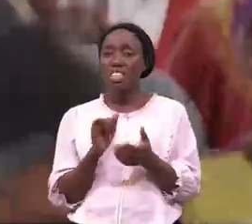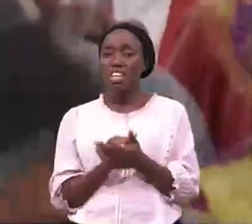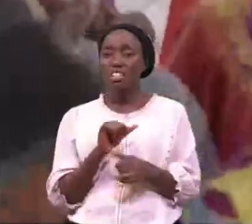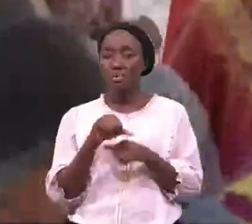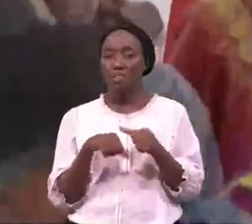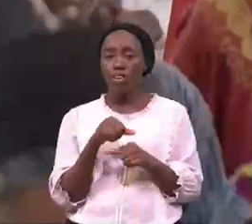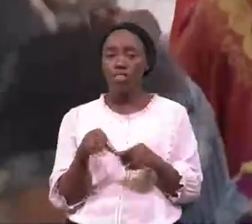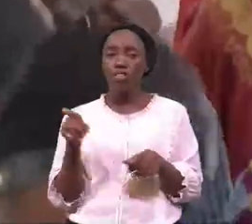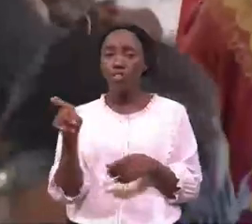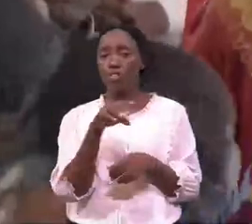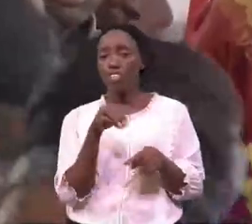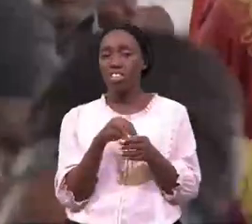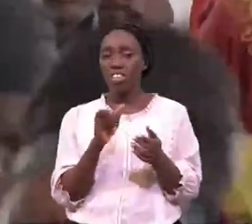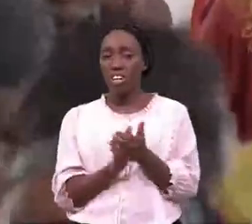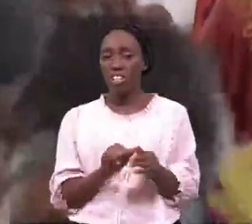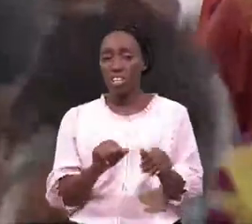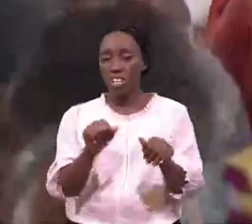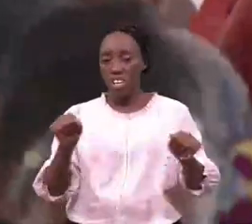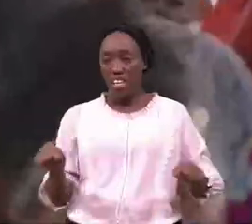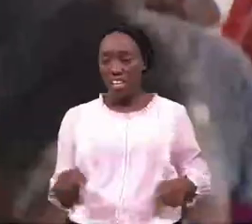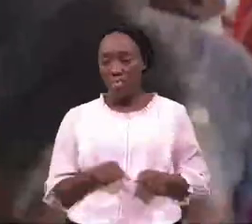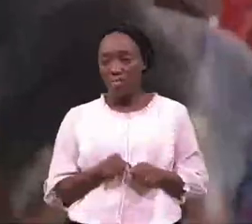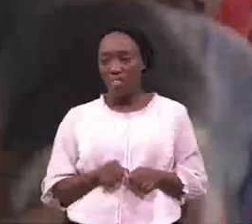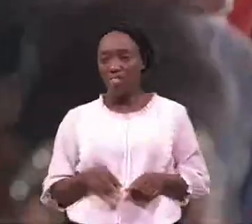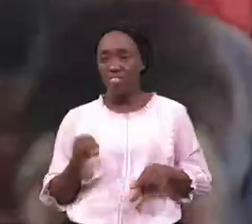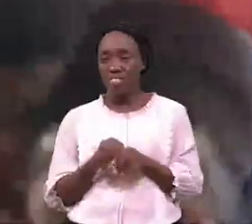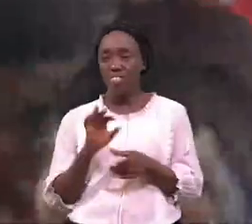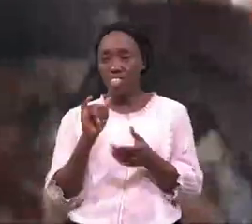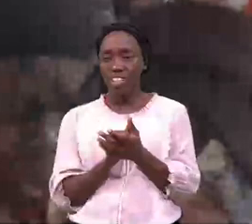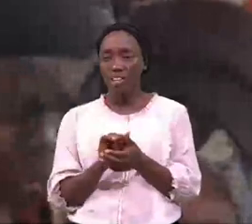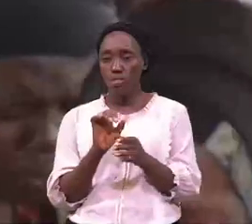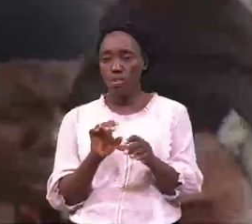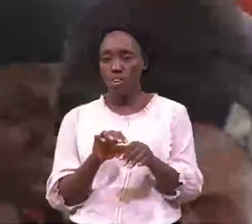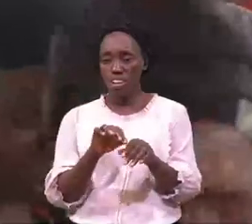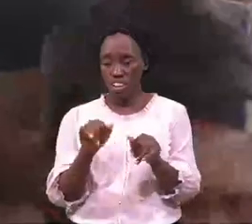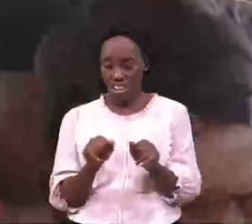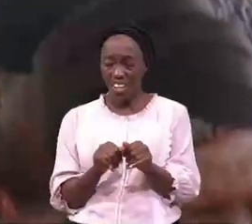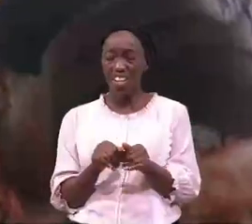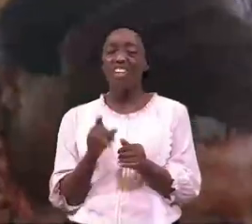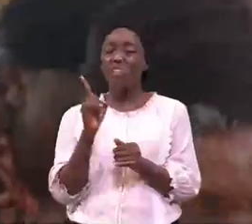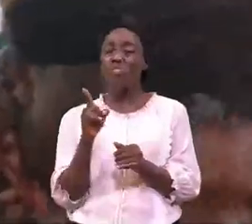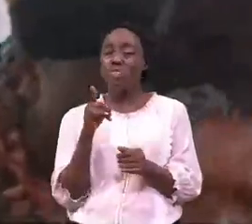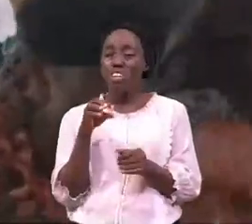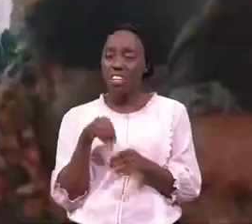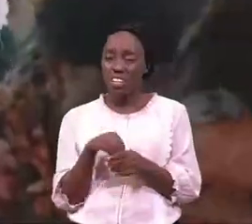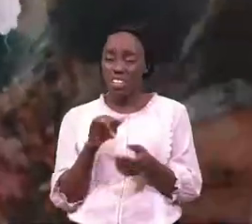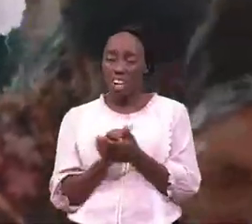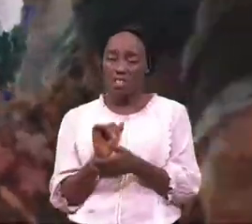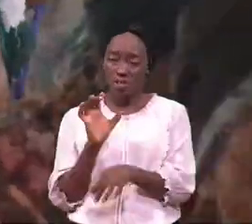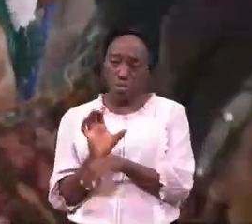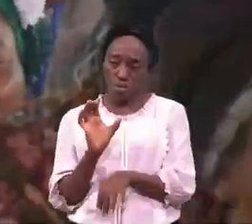Toi dans ta région. Toi dans ta localité. Toi dans ta